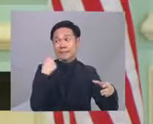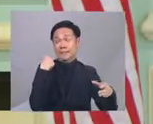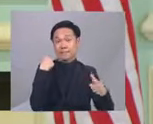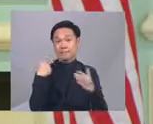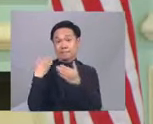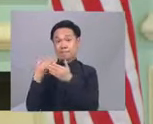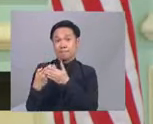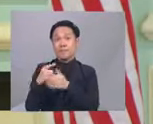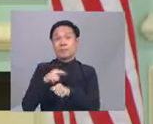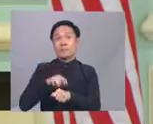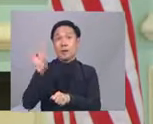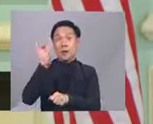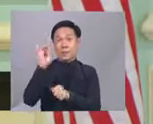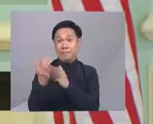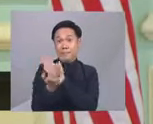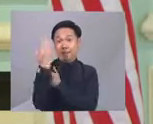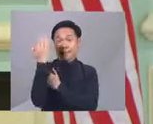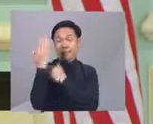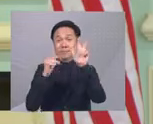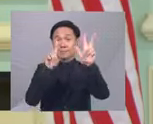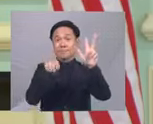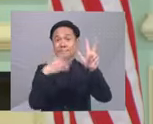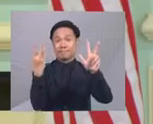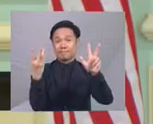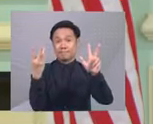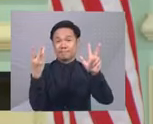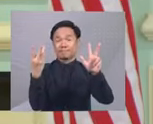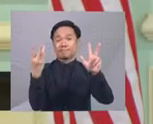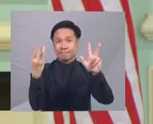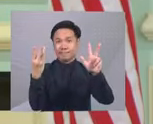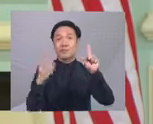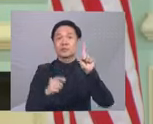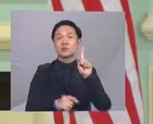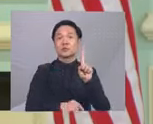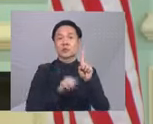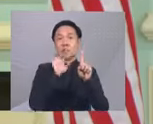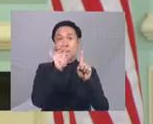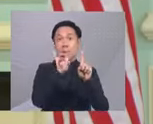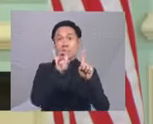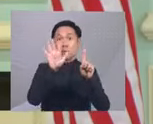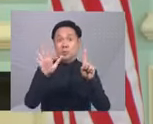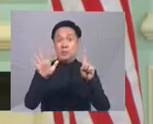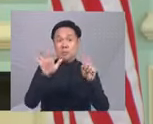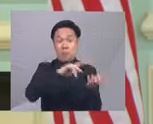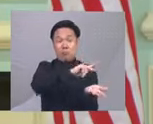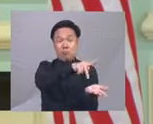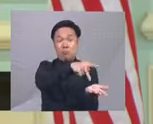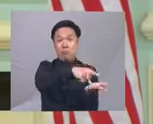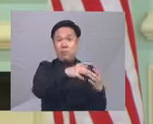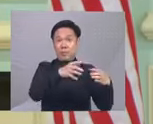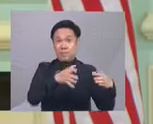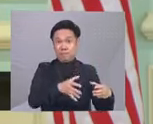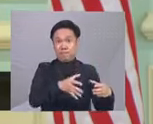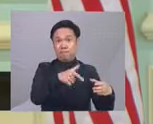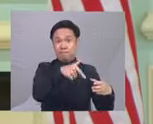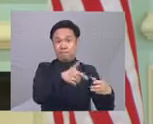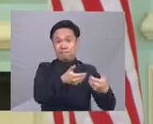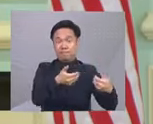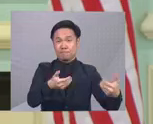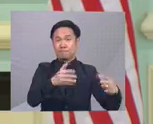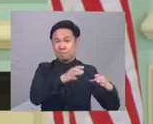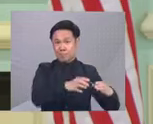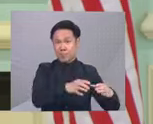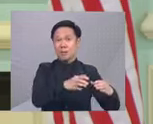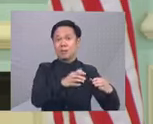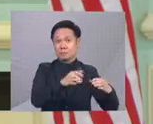pagi 3 Jun, sebanyak 185 pusat kuarantin